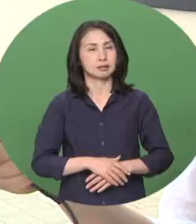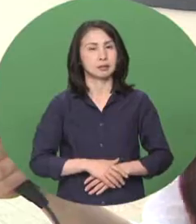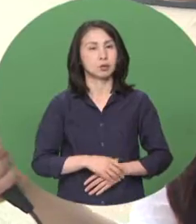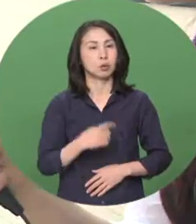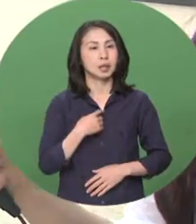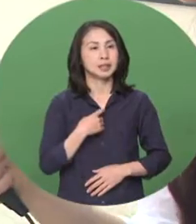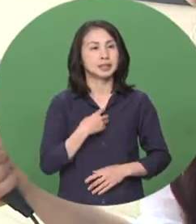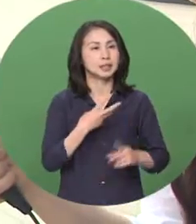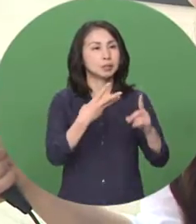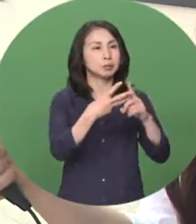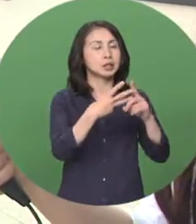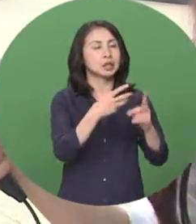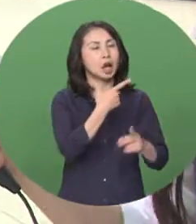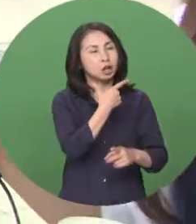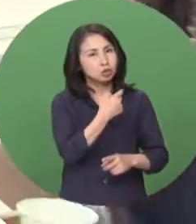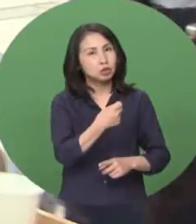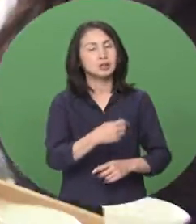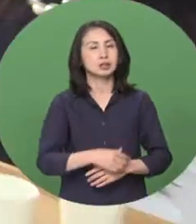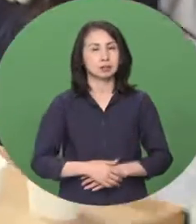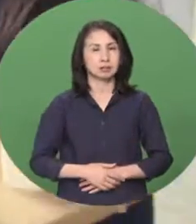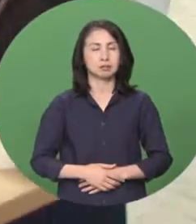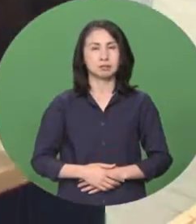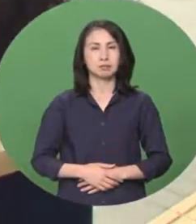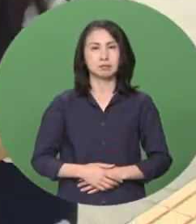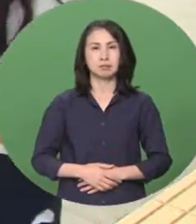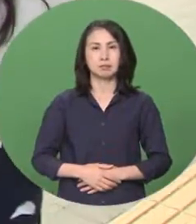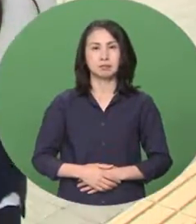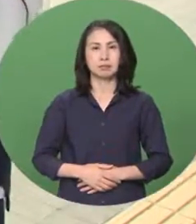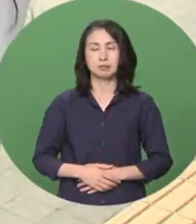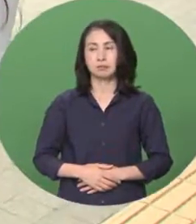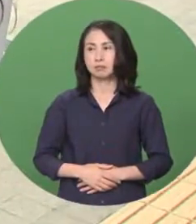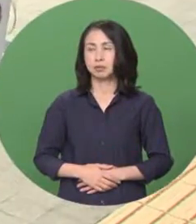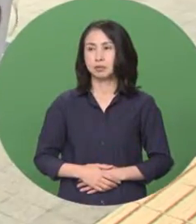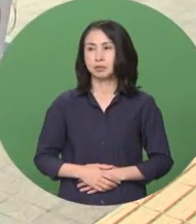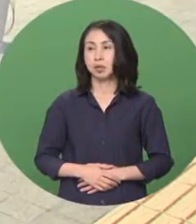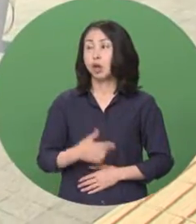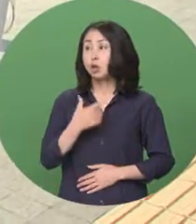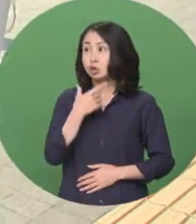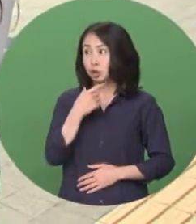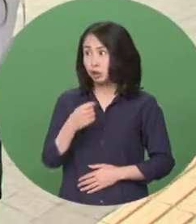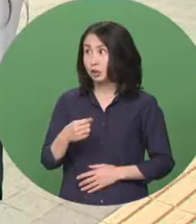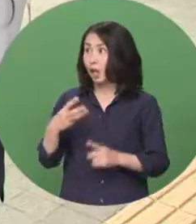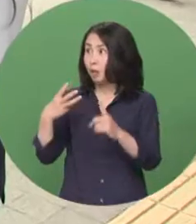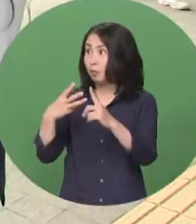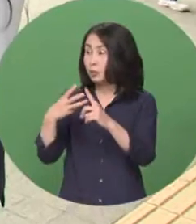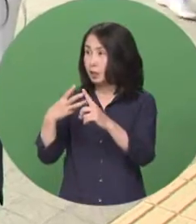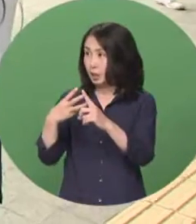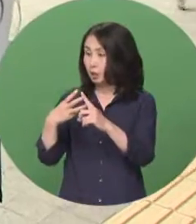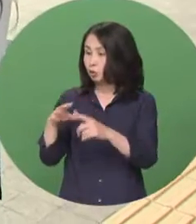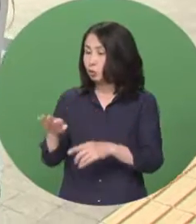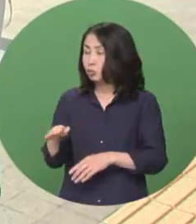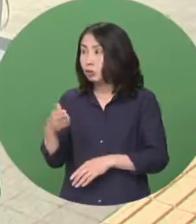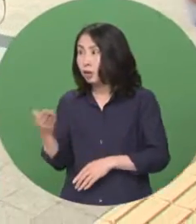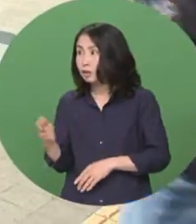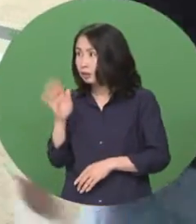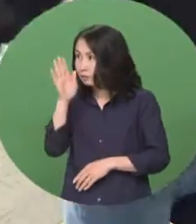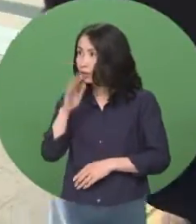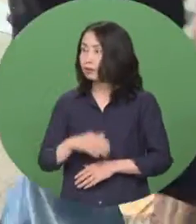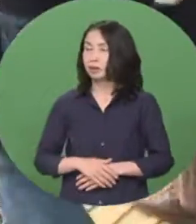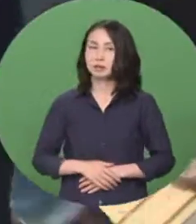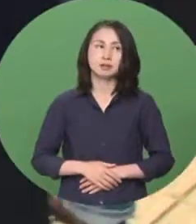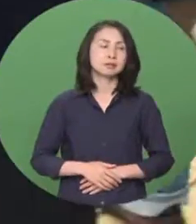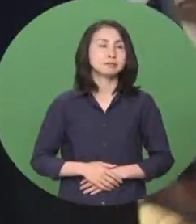き。 B の方がお好きですか？ 好きです。 ほうほうほうほう。じゃあお好きだと言われている B の札をちょっと裏返してもらってもいいです